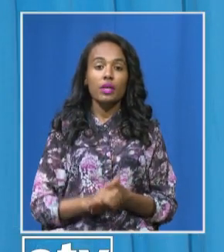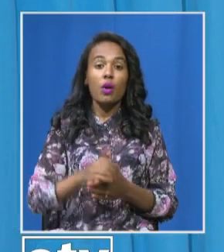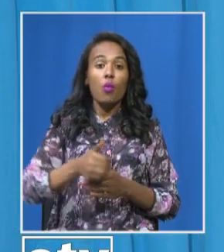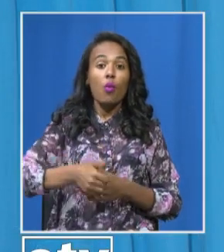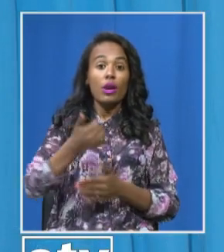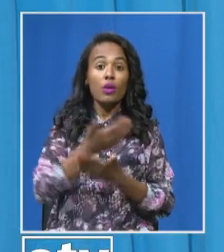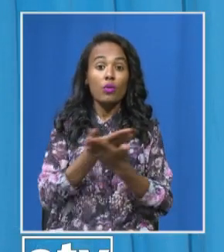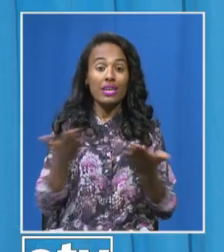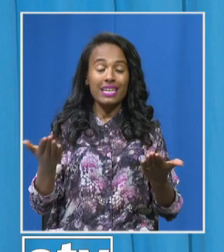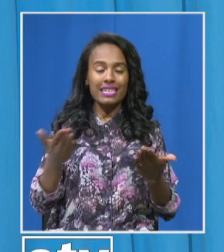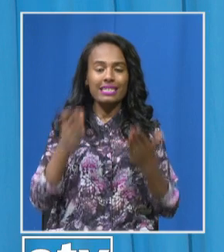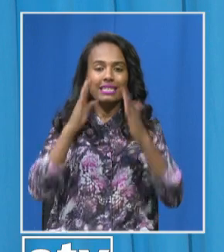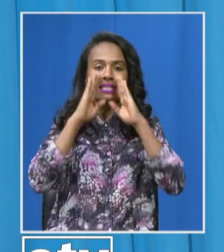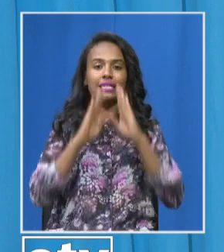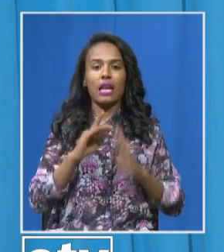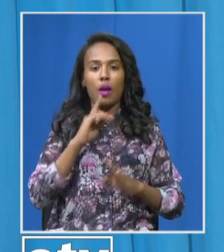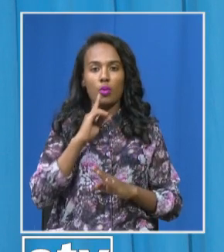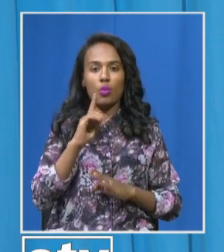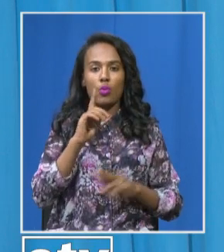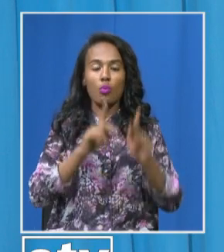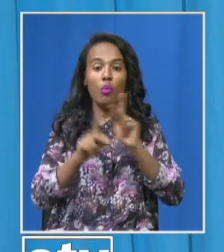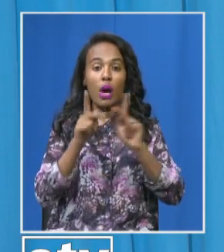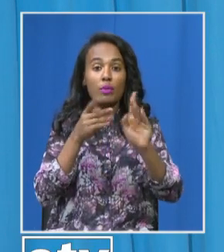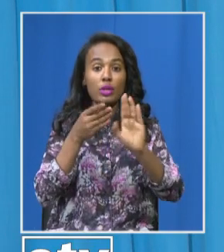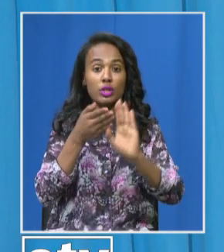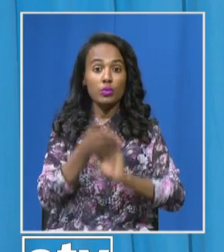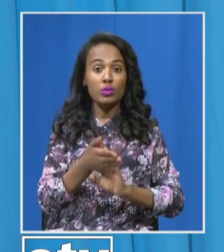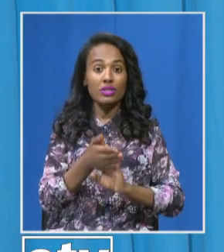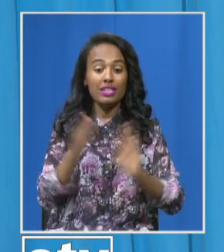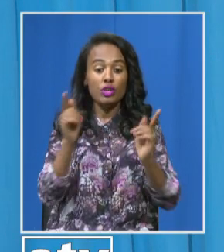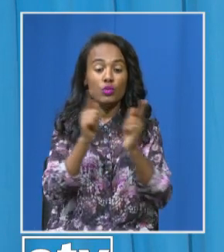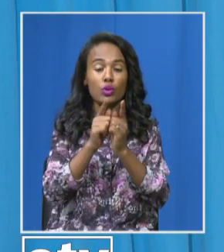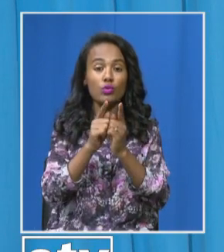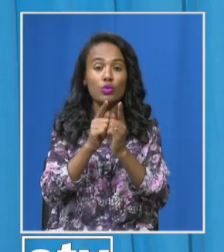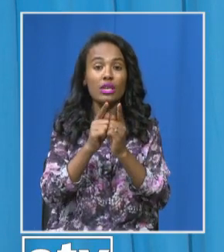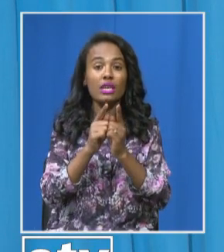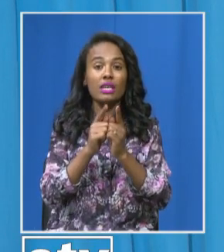ሰላም። ማህበረሰባዊ ግንኙነት የሰመረ ማድረግ